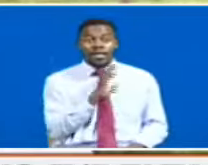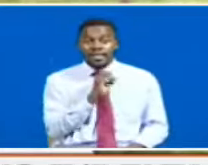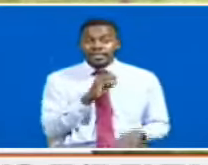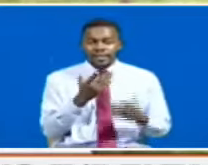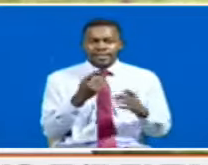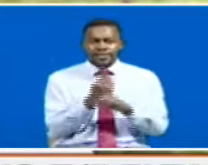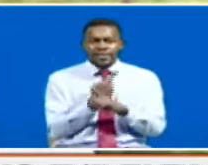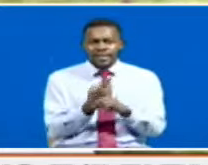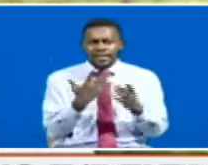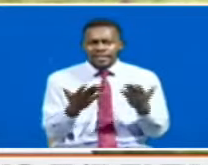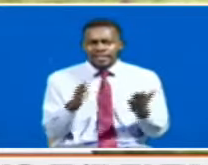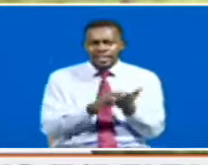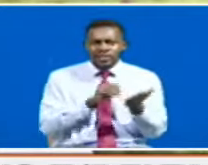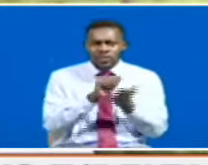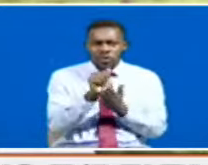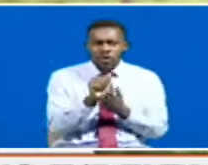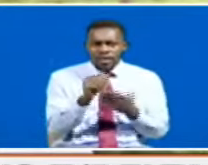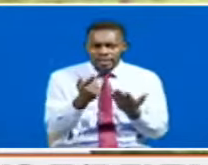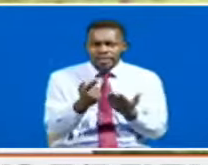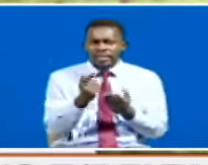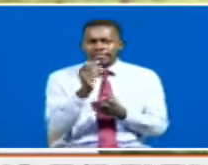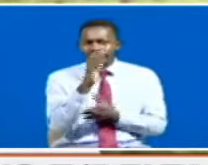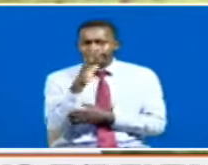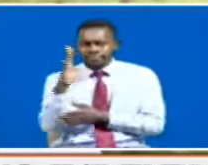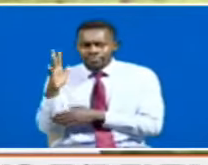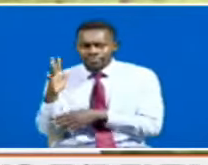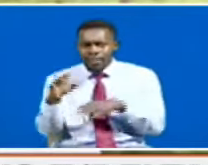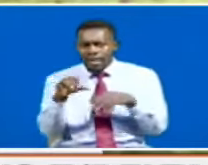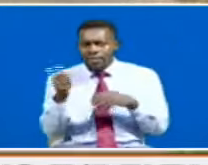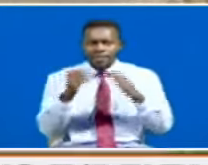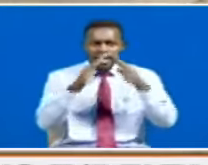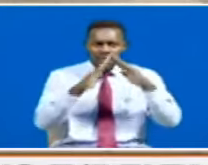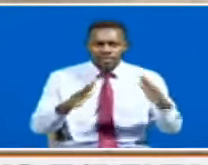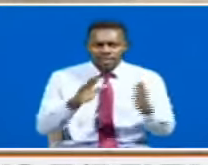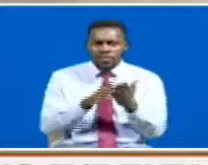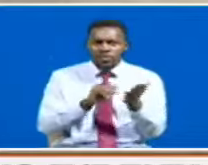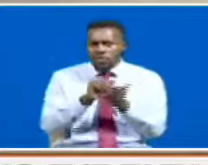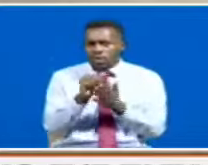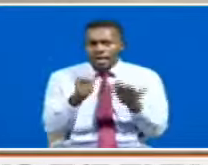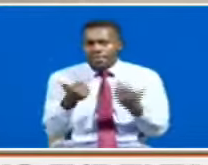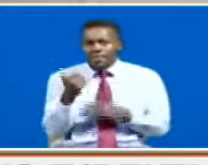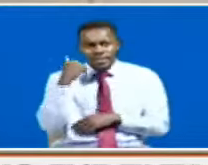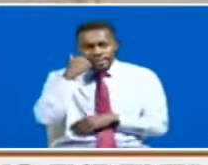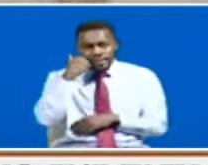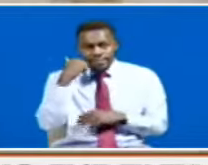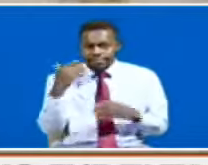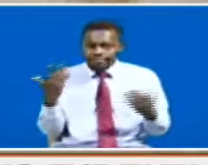vitu vyao vimeharibika, na hata wengine wanaona kama kuko na mashida ya makojwa. Husna